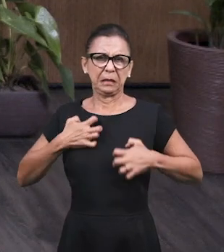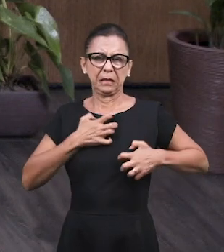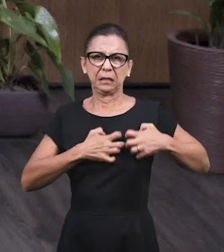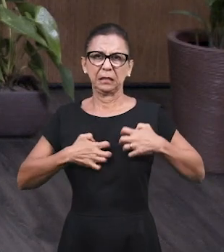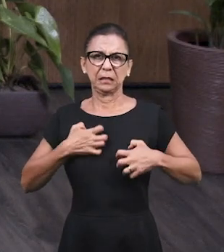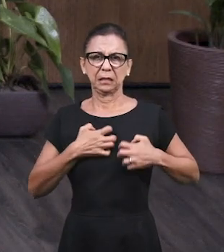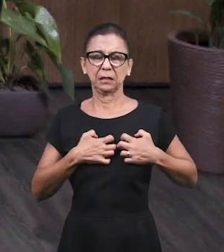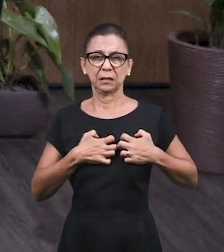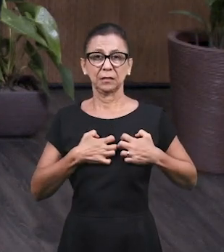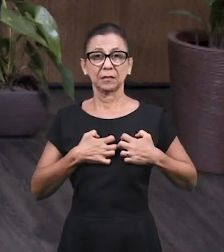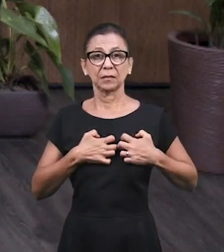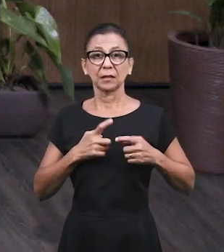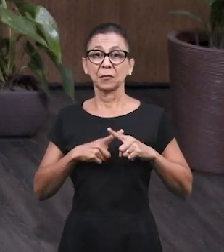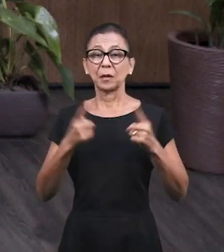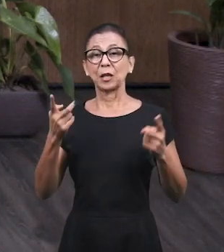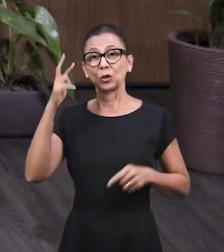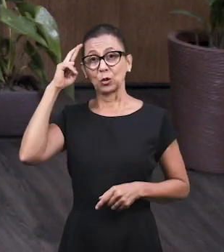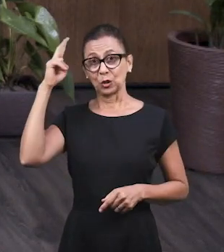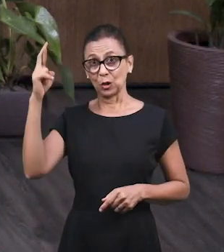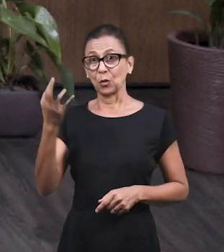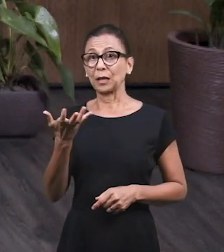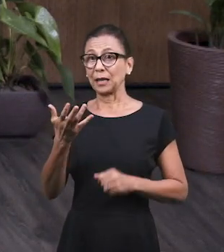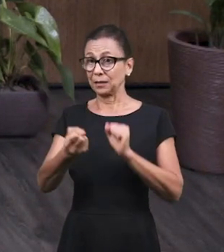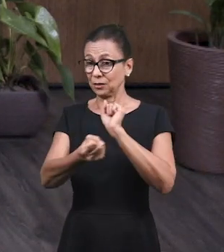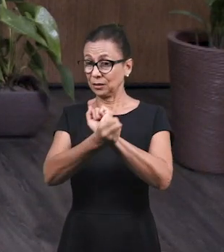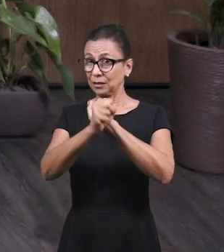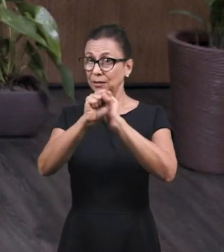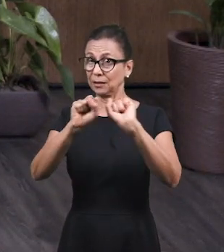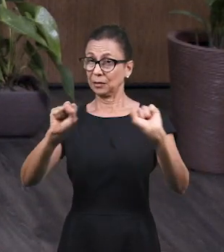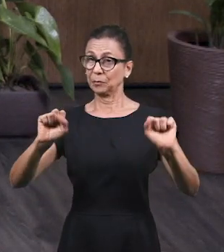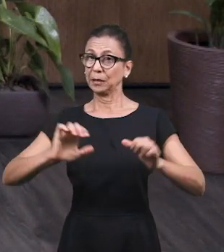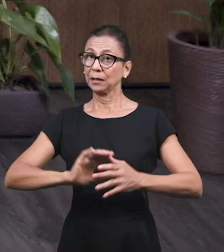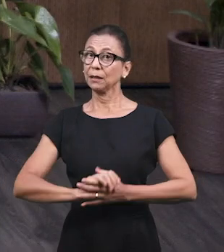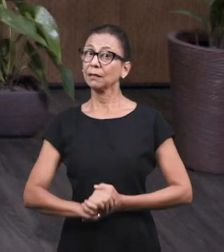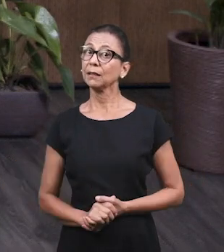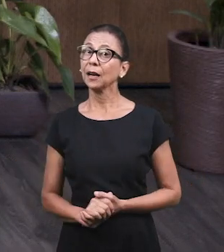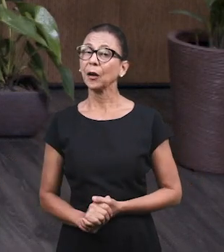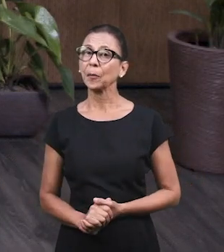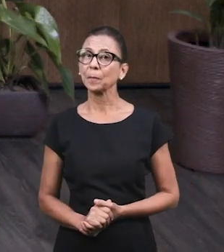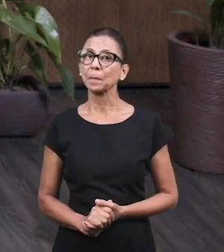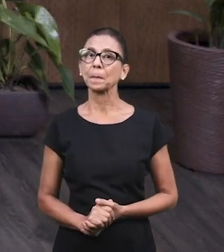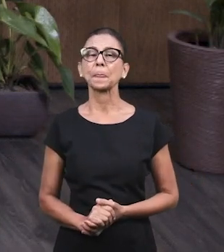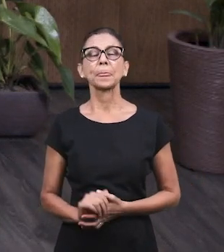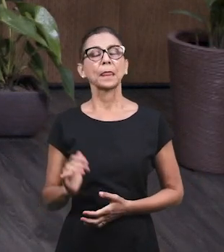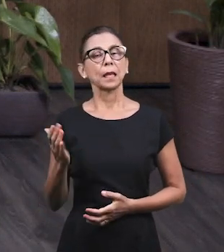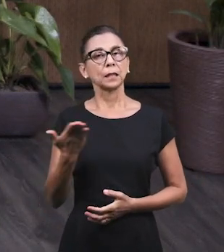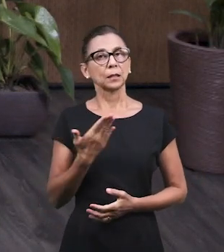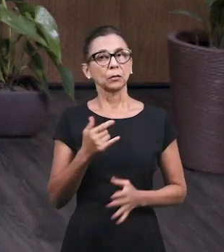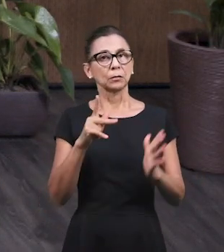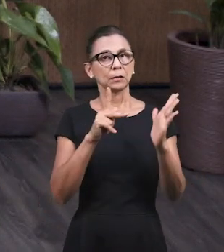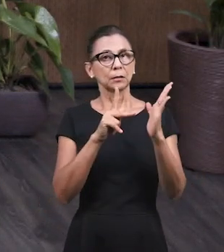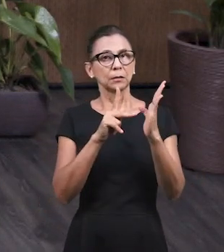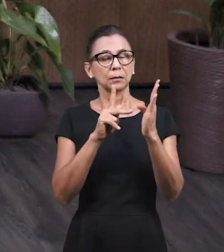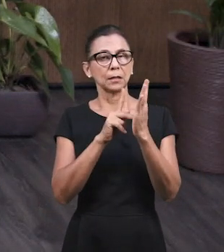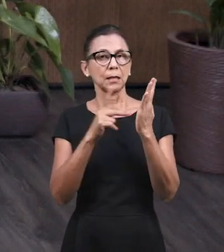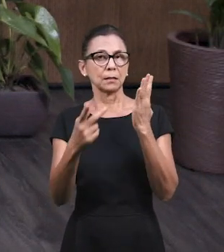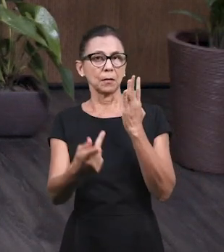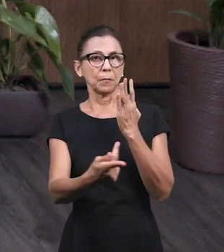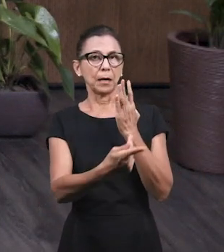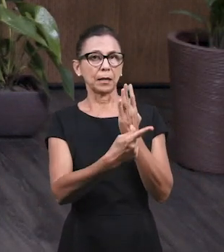a gardé ce genre de sentiment. Cela rend les gens malades. Mais le Seigneur veut délivrer. Dans la situation de